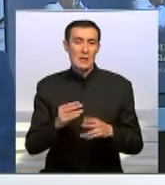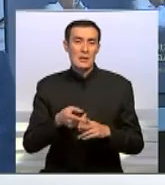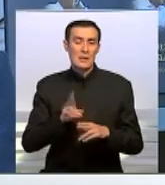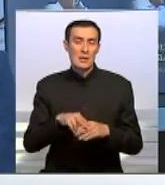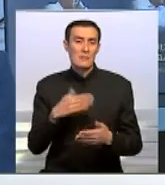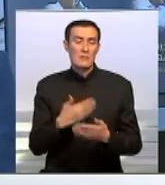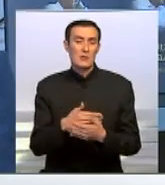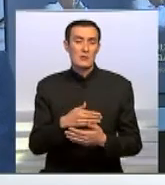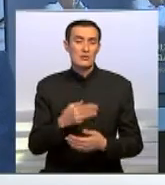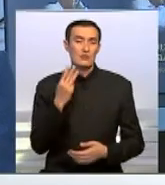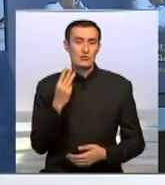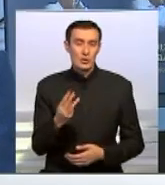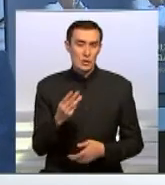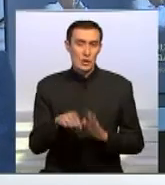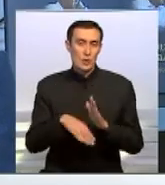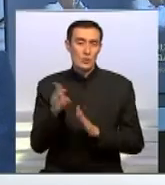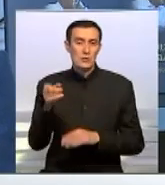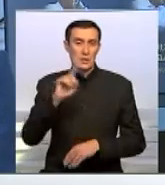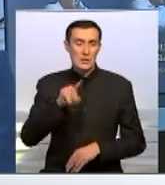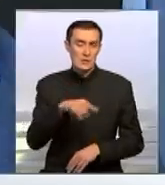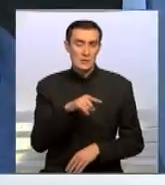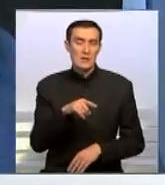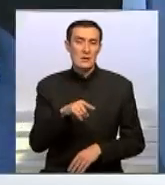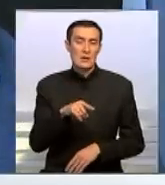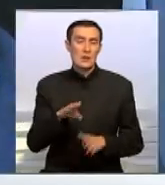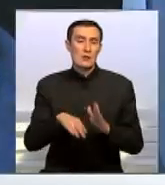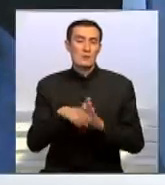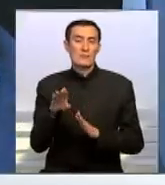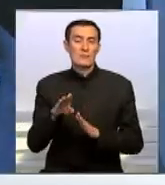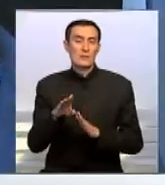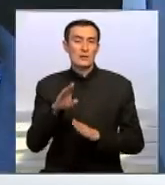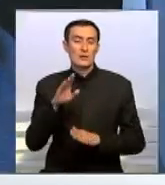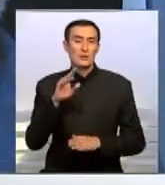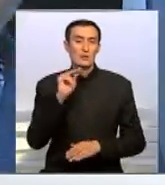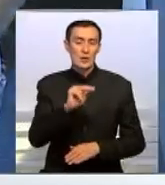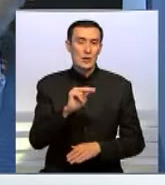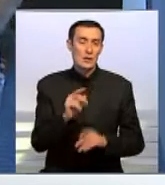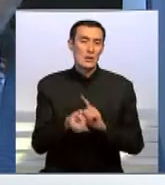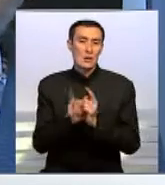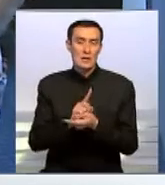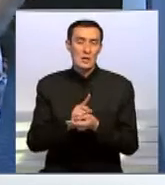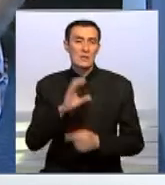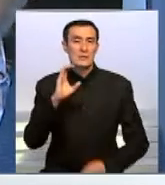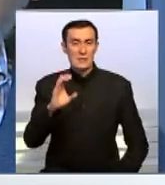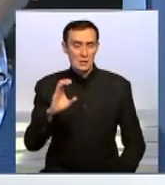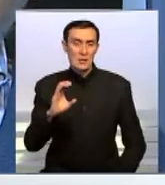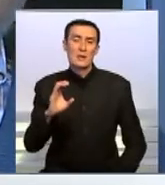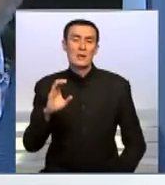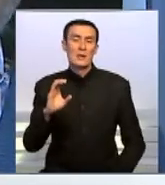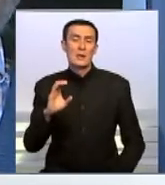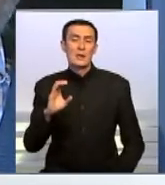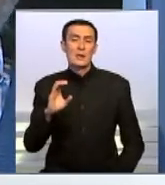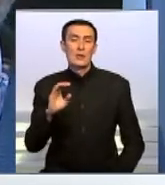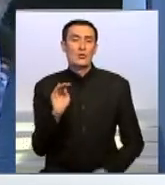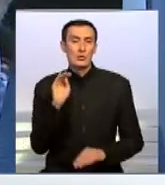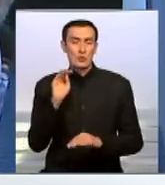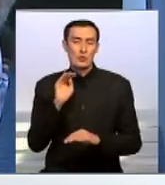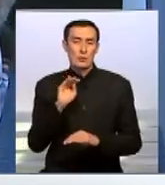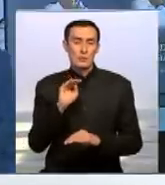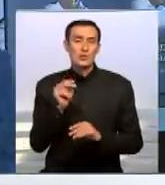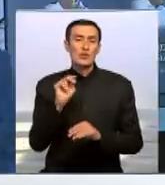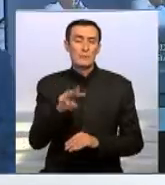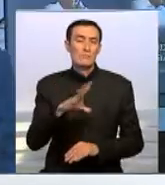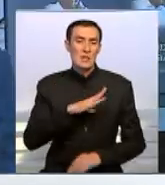«ше». Лучше писать «ч» с апострофом, в смысле «ч». Неужели добавить туда букву «H»